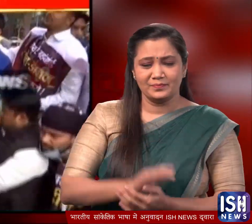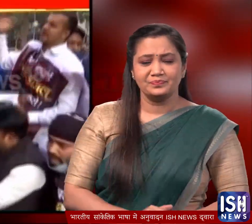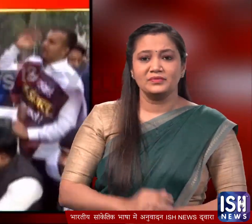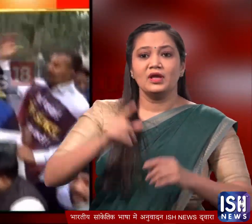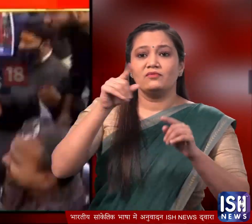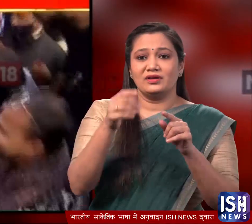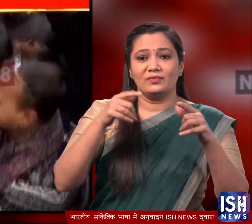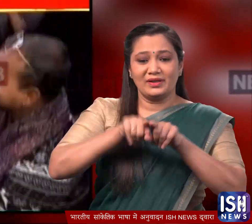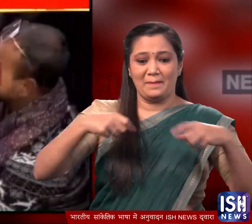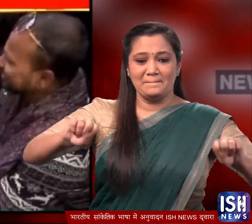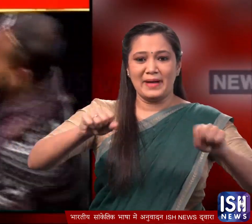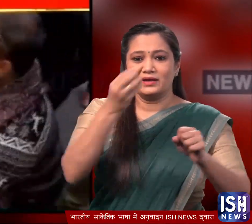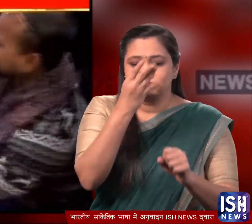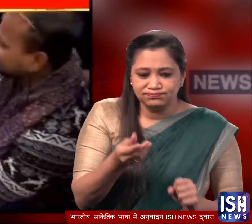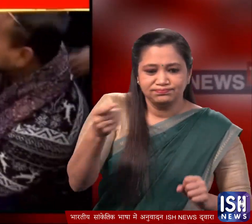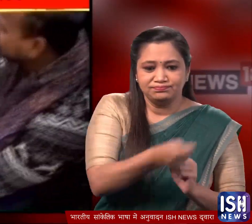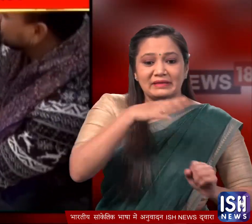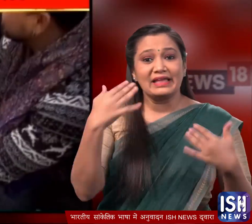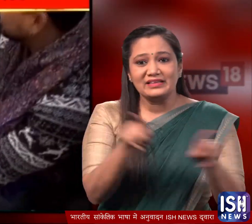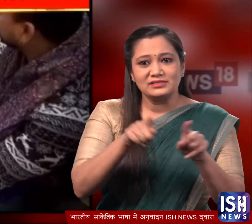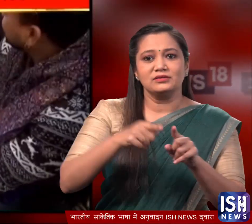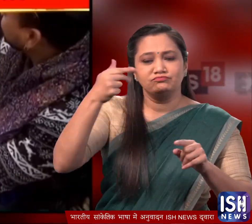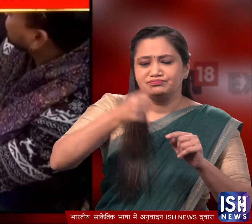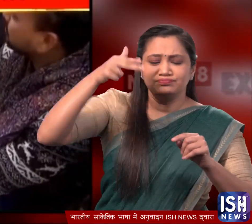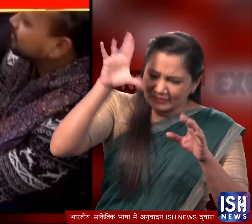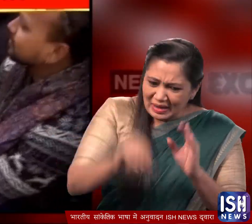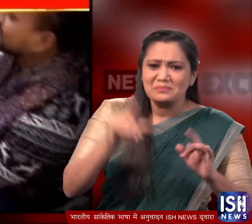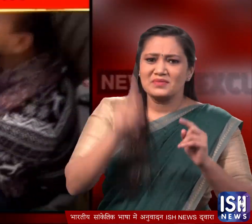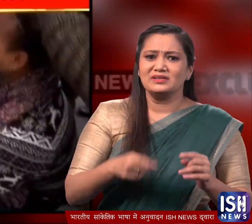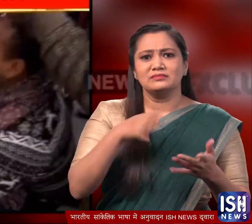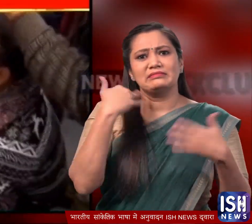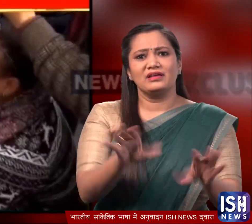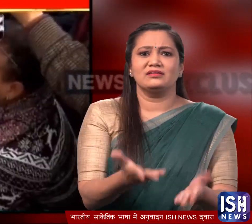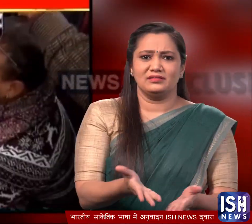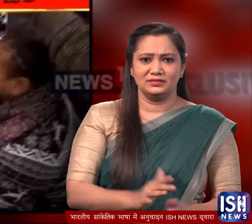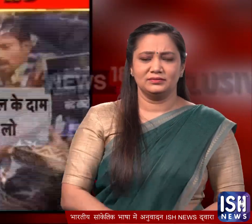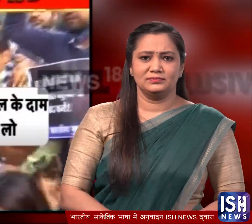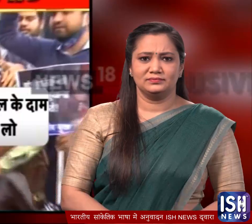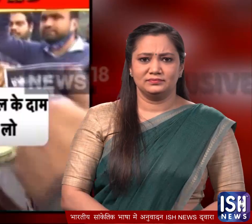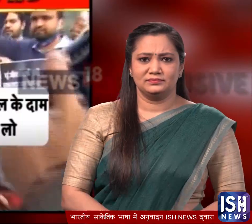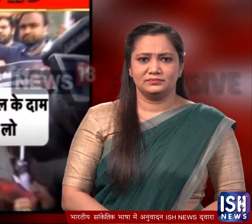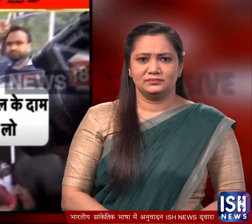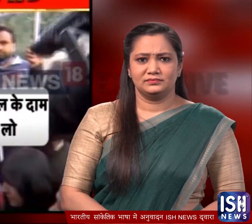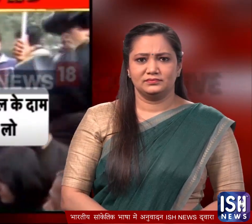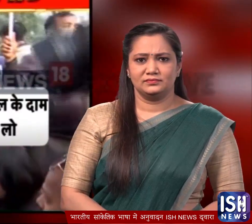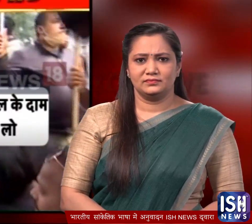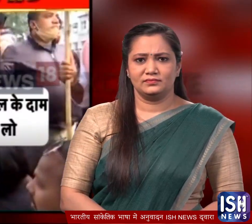इतना ही नहीं, एक मोटरसाइकिल की अर्थी सजाकर भी तेल की बढ़ी कीमतों को कम करने की मांग की गई।